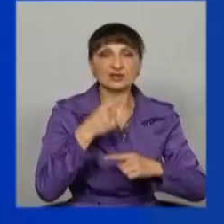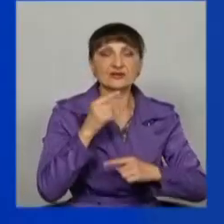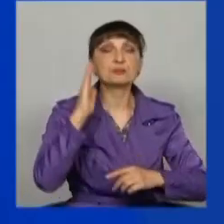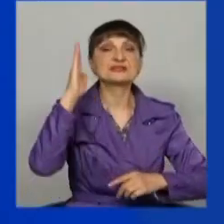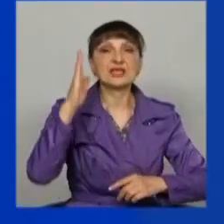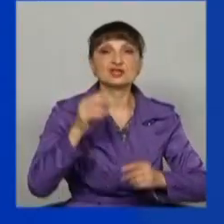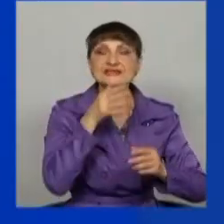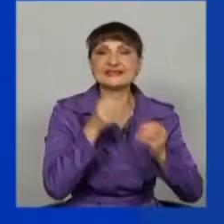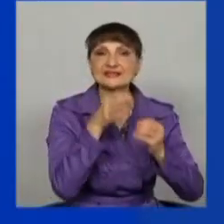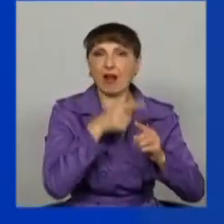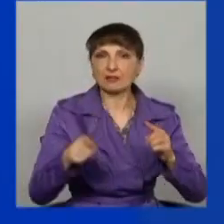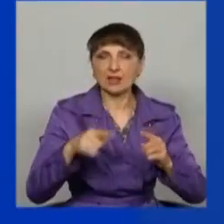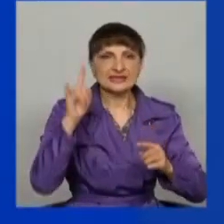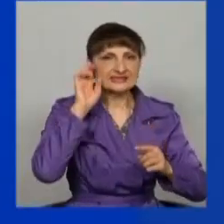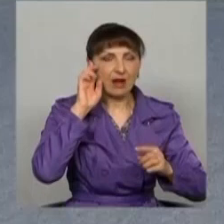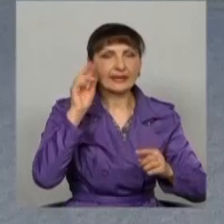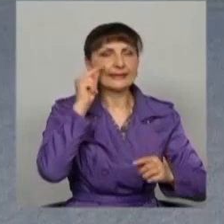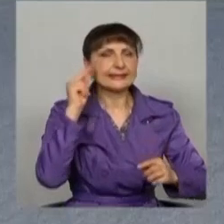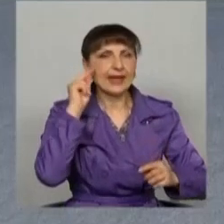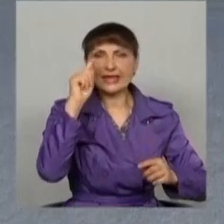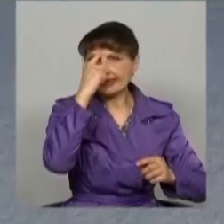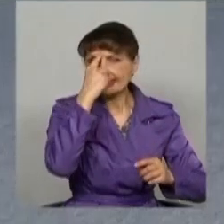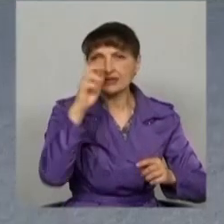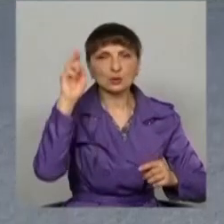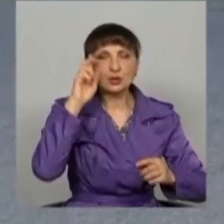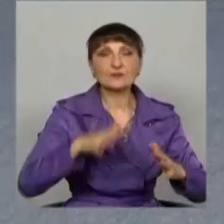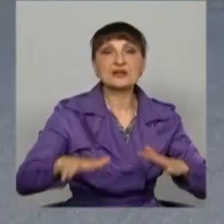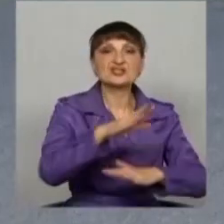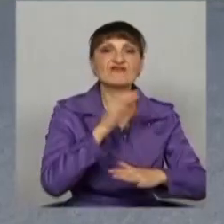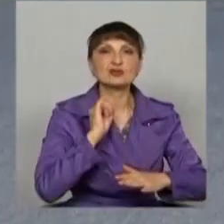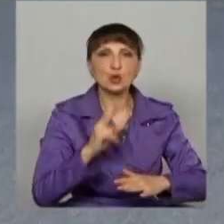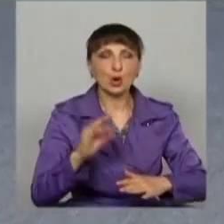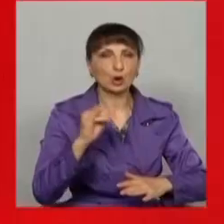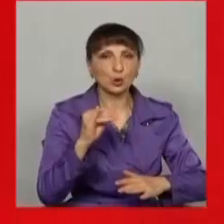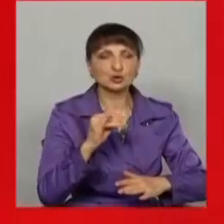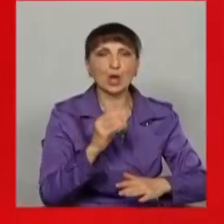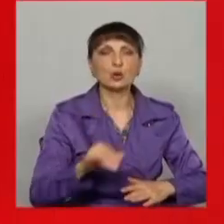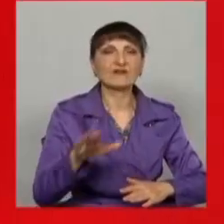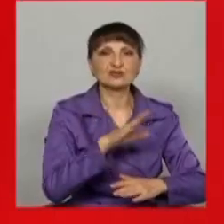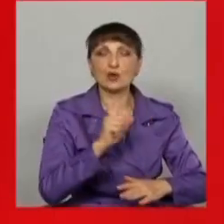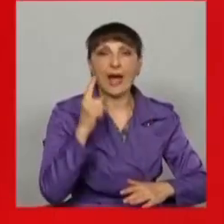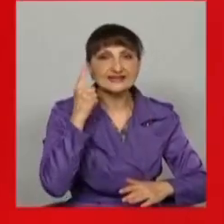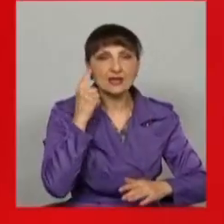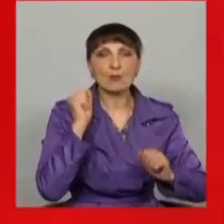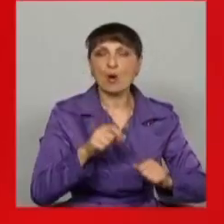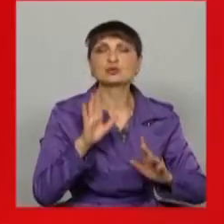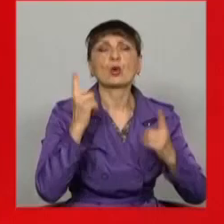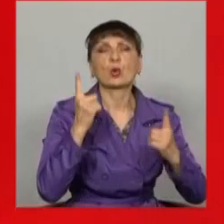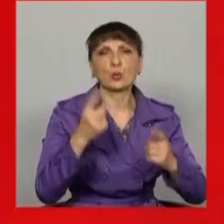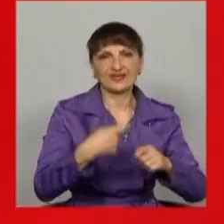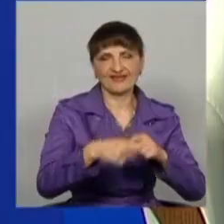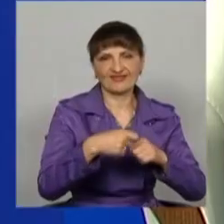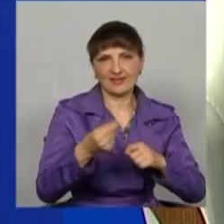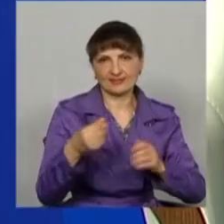предстоящее десятилетие такие страны, как Китай, Индия, государства Ближнего Востока, Южной и Юго-Восточной Азии могут стать крупными